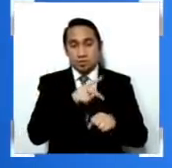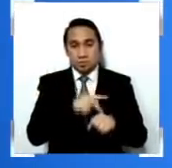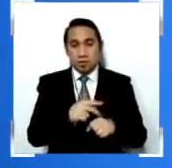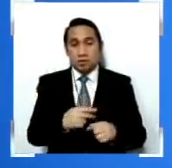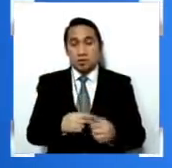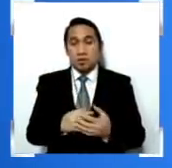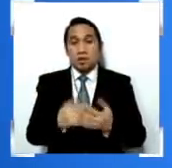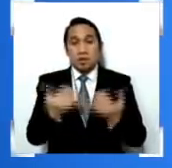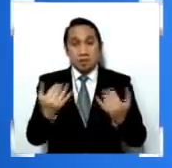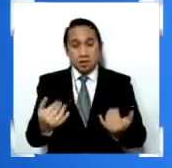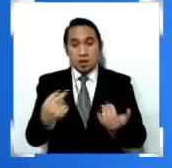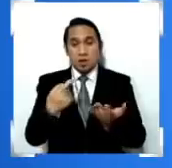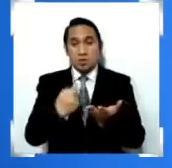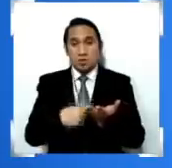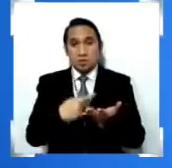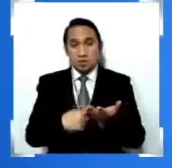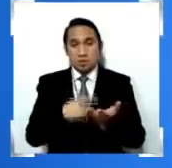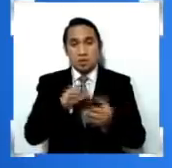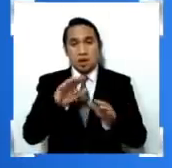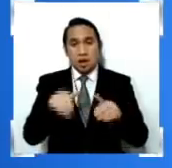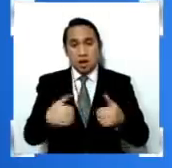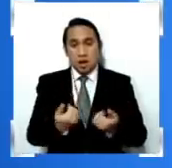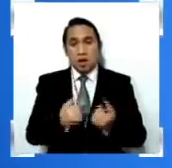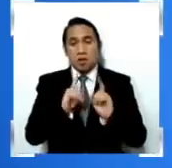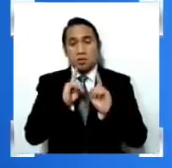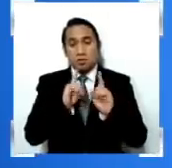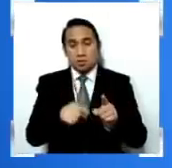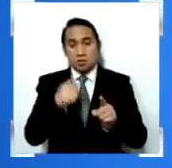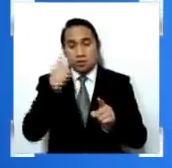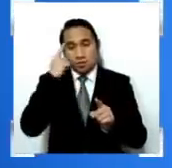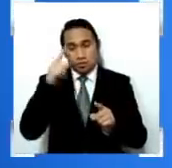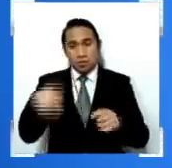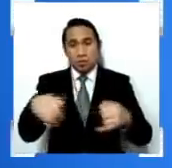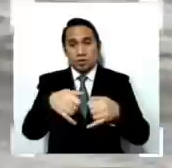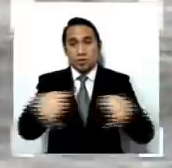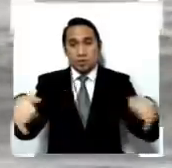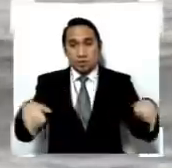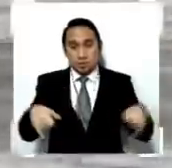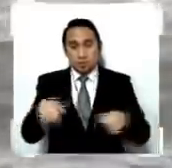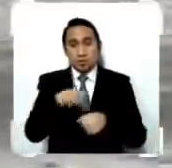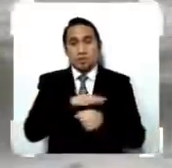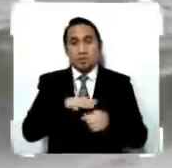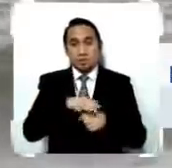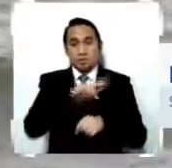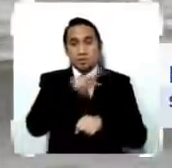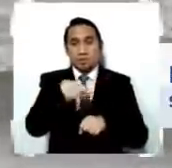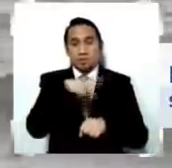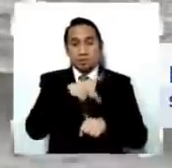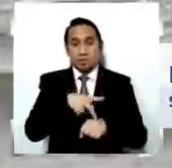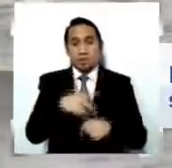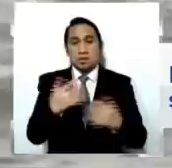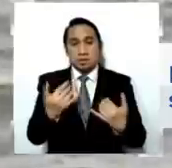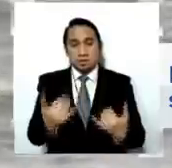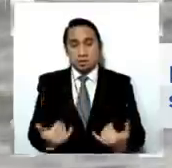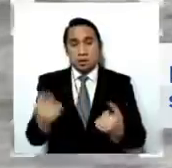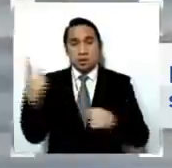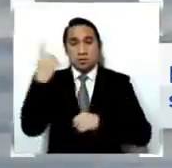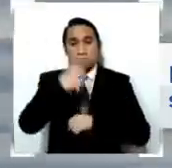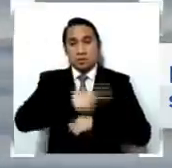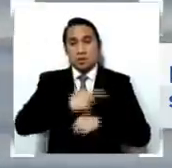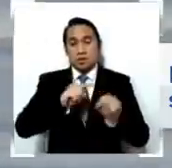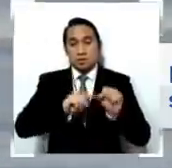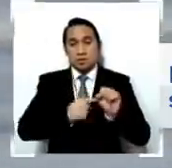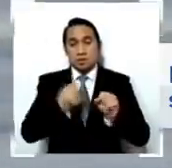paano tutugon sa sitwasyon sa Exclusive Economic Zone ng Pilipinas. Ngayong araw naman, nagsimula ang dalawang linggong